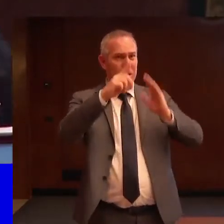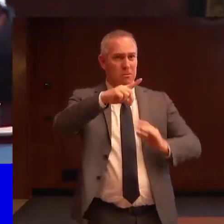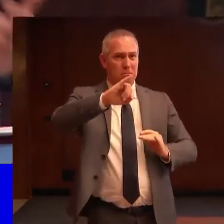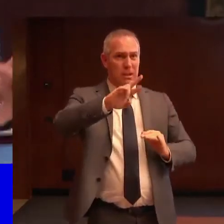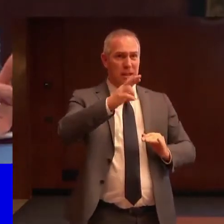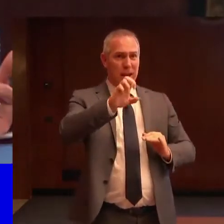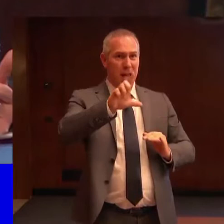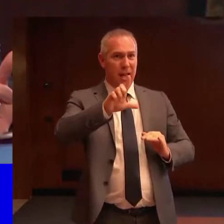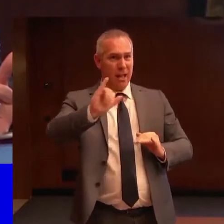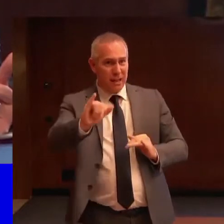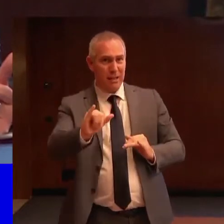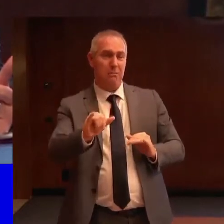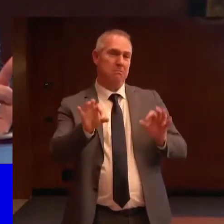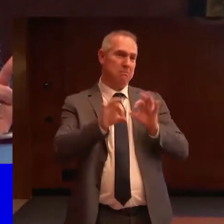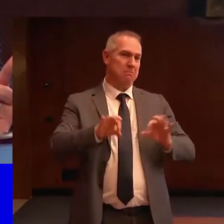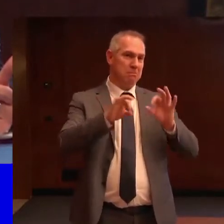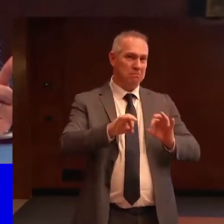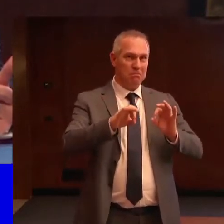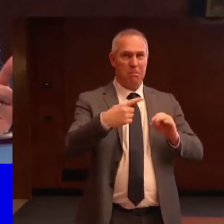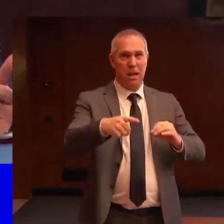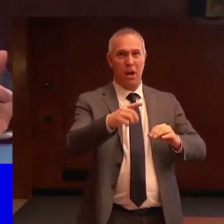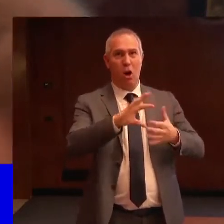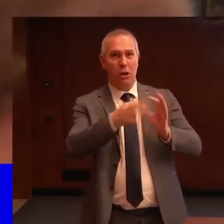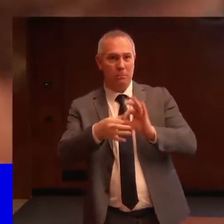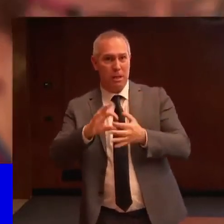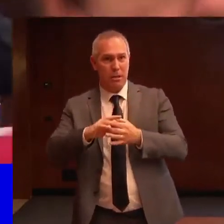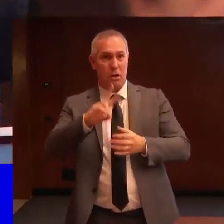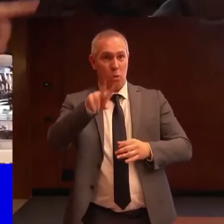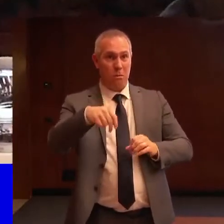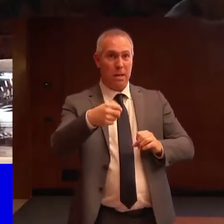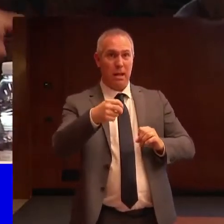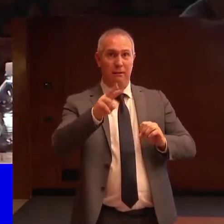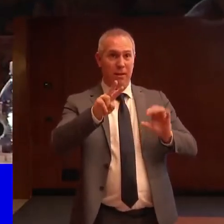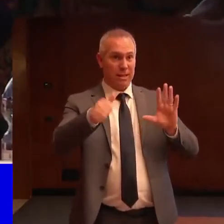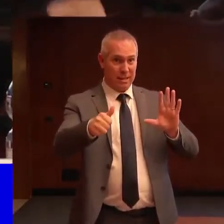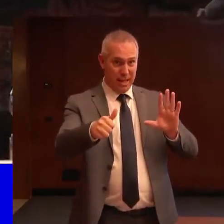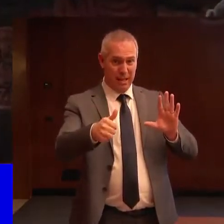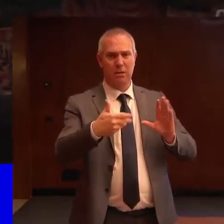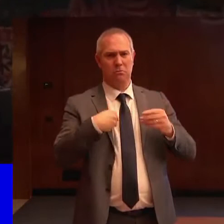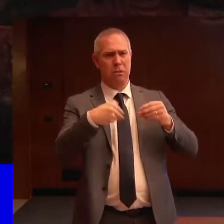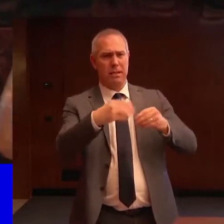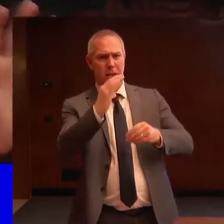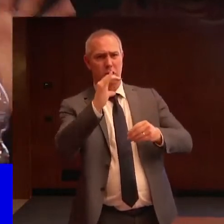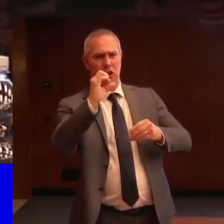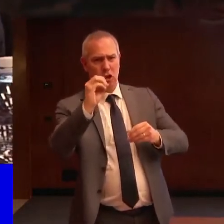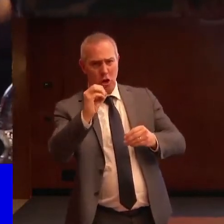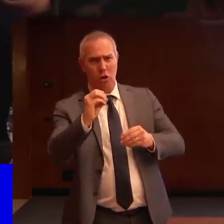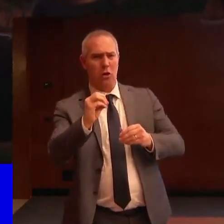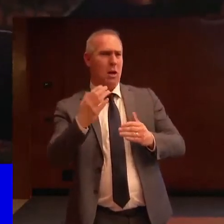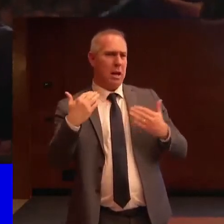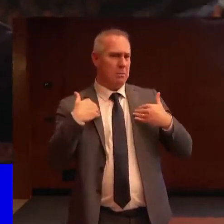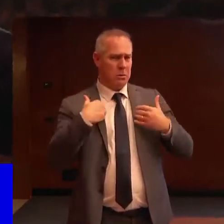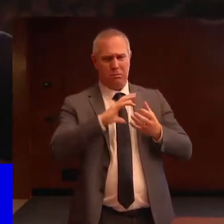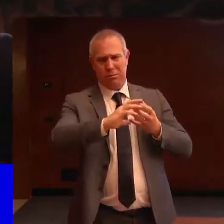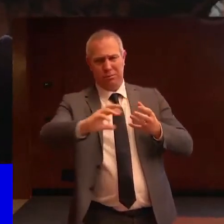in preparazione alle Olimpiadi del 2026, dove sì, c'era il CIO, c'erano tutti i responsabili, in modo da cominciare a mettere